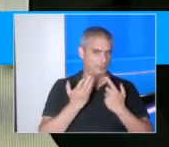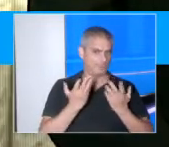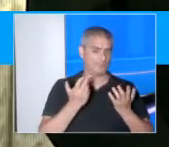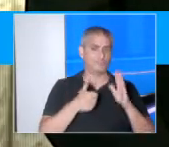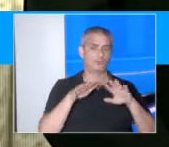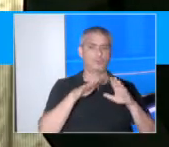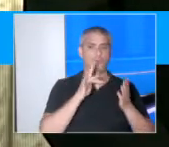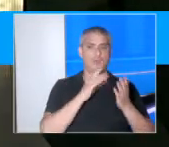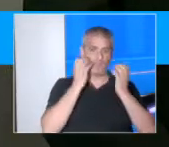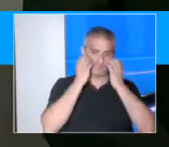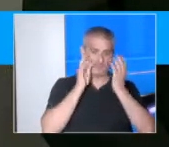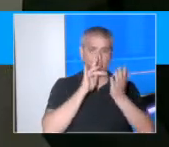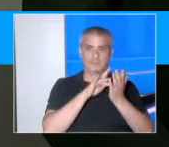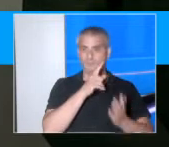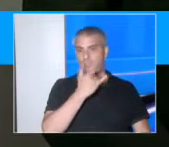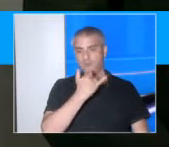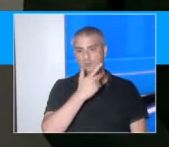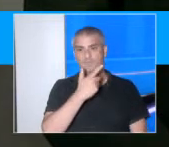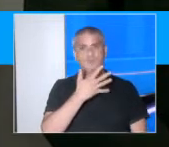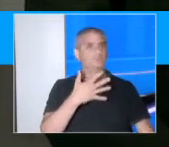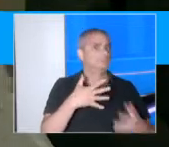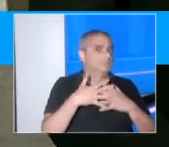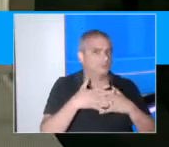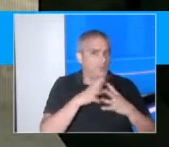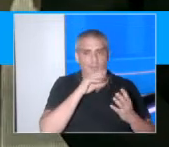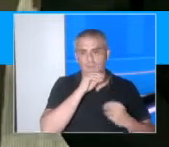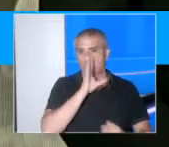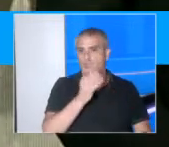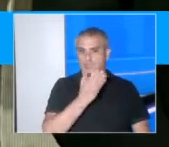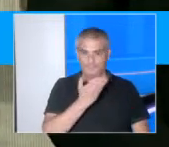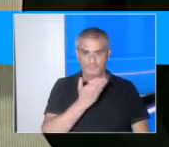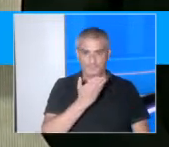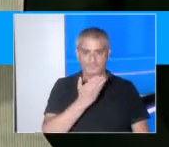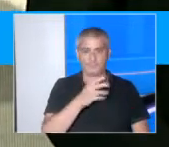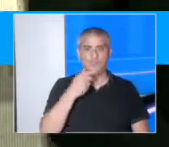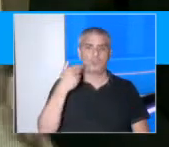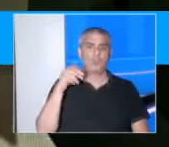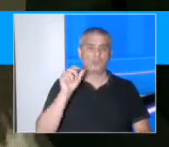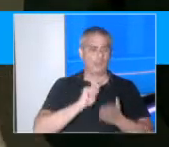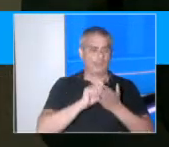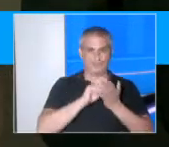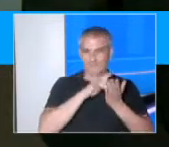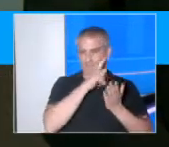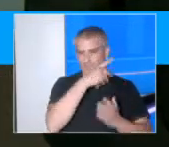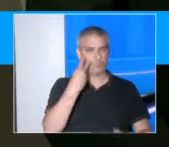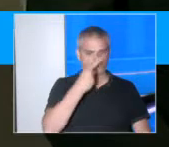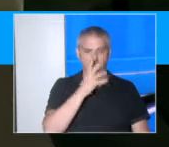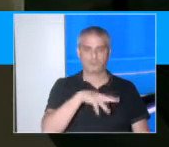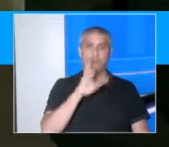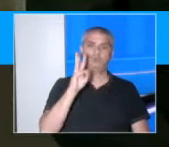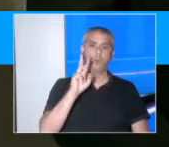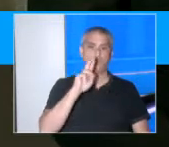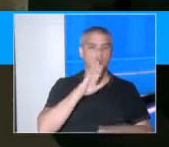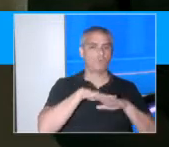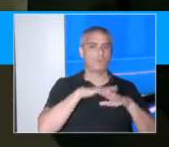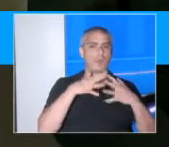ראש הממשלה נפתלי בנט נמצא בארצות הברית, אז דיברנו מקודם גם עם הודעה קריש חזוני שנמצאת בוושינגטון, ועם שמואל רוזנר שהוא